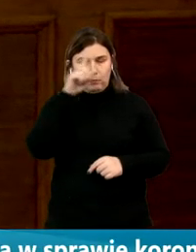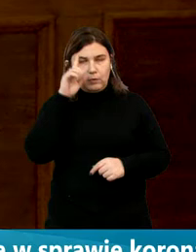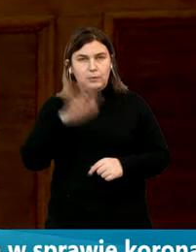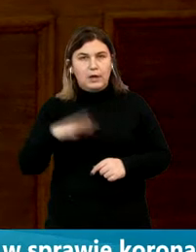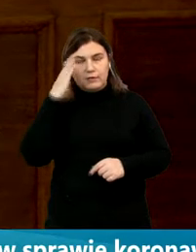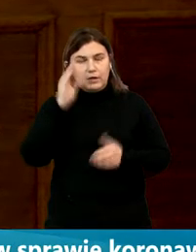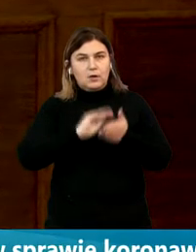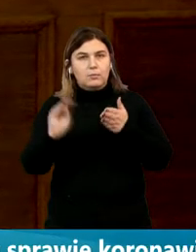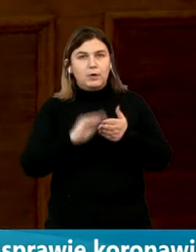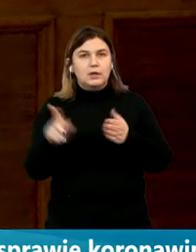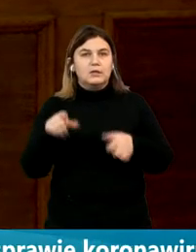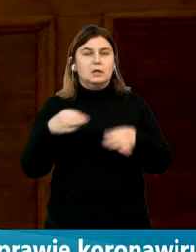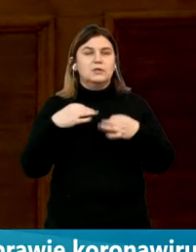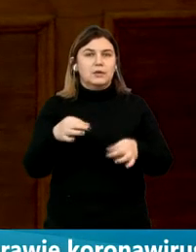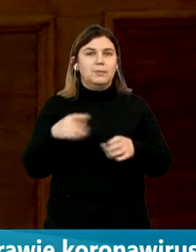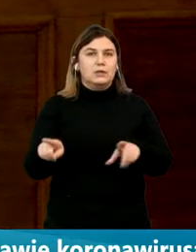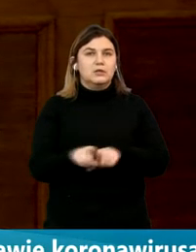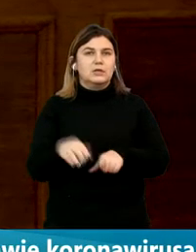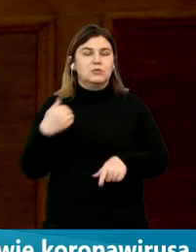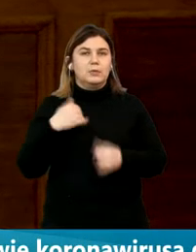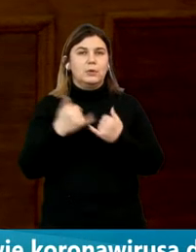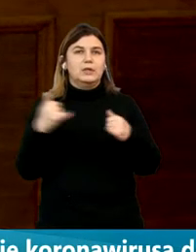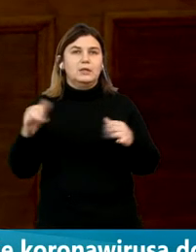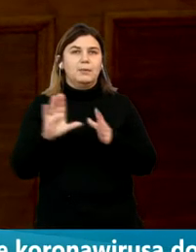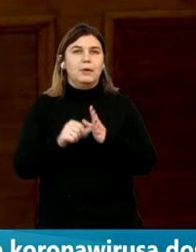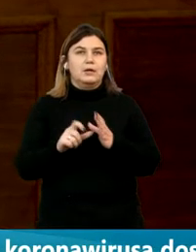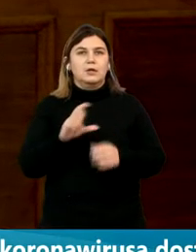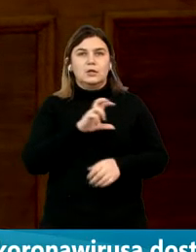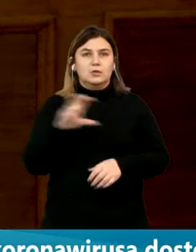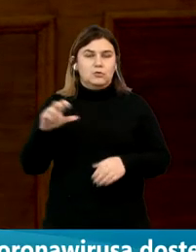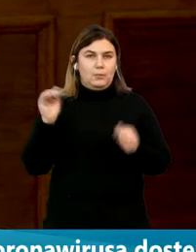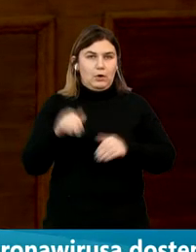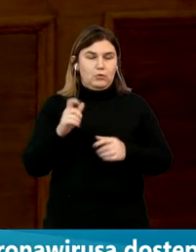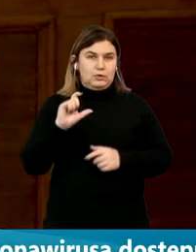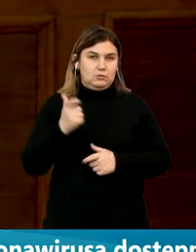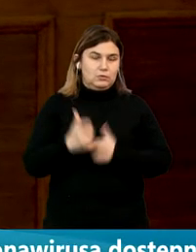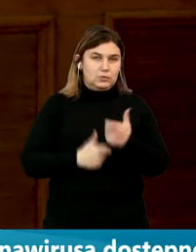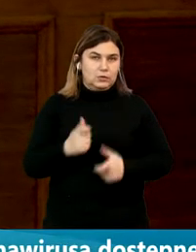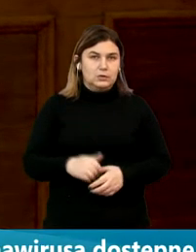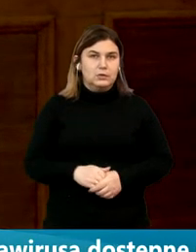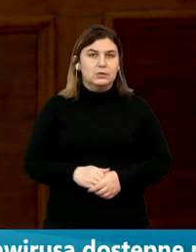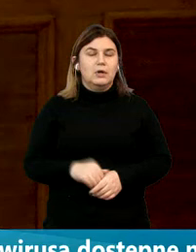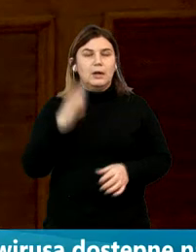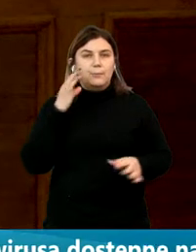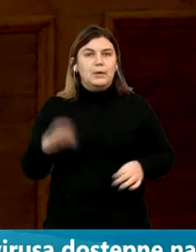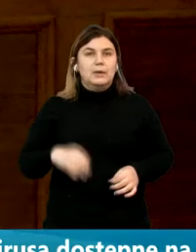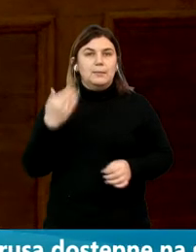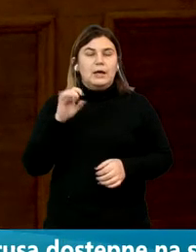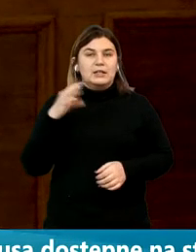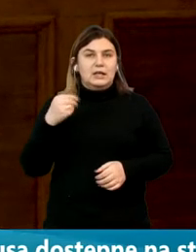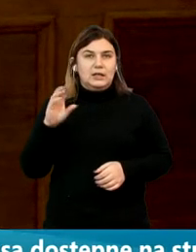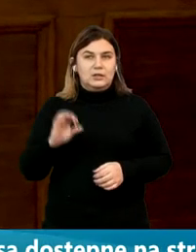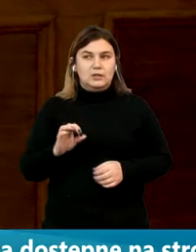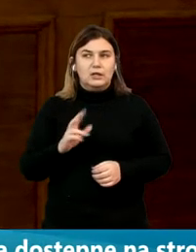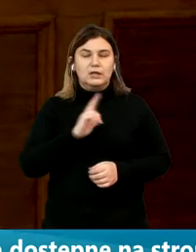piszę? Tego typu samochody też bywały w innych miastach. Czy można coś z tym zrobić? Pani Magdaleno, oczywiście każdy